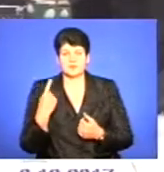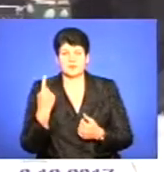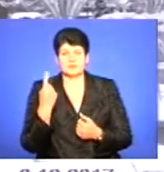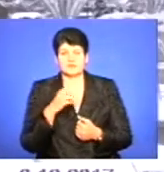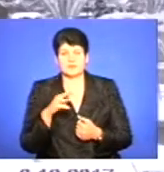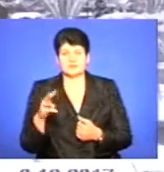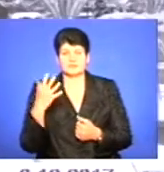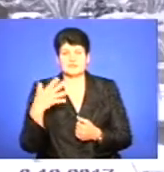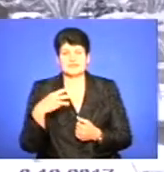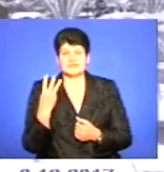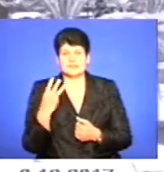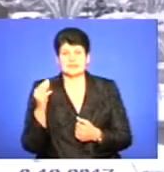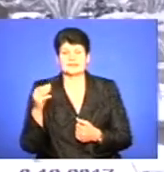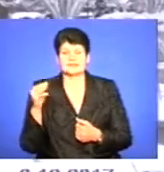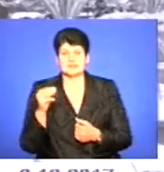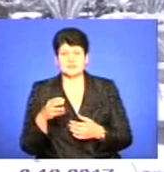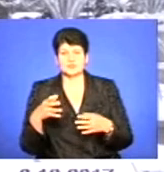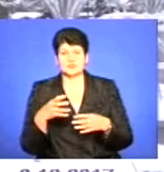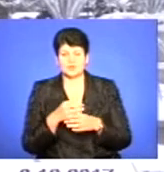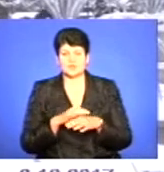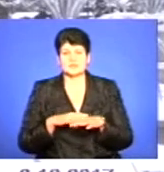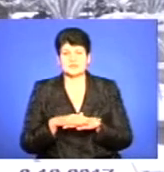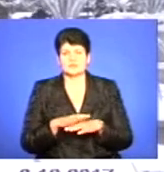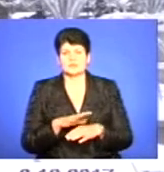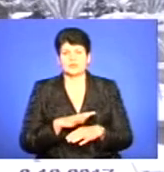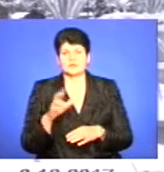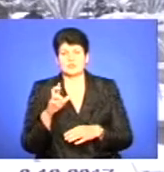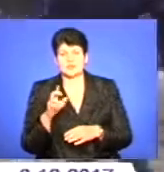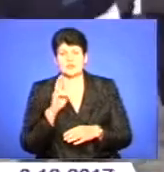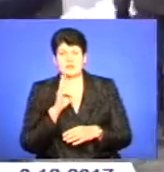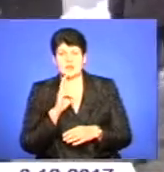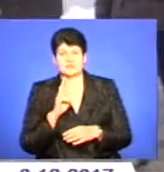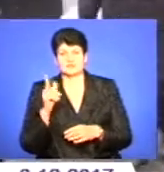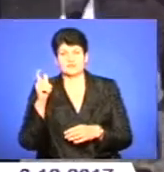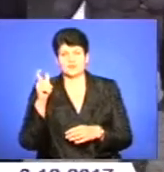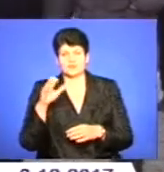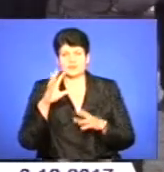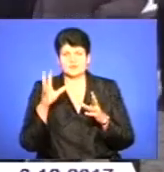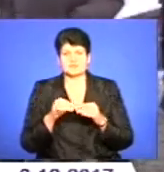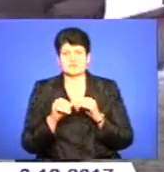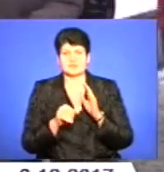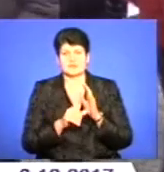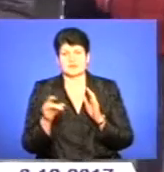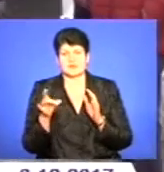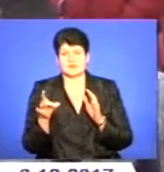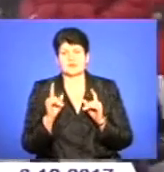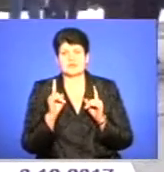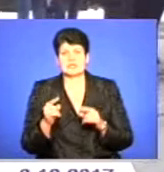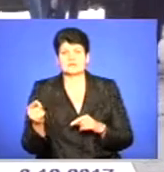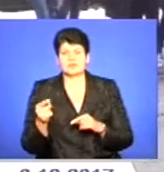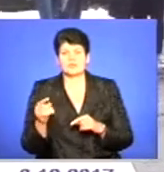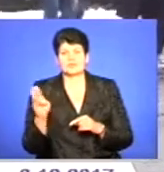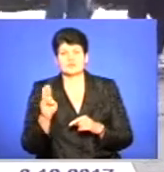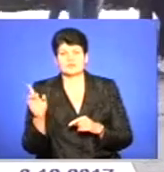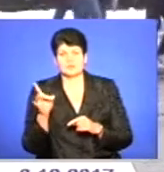1 мільйон 53 тисячі. Скорочення населення відбулося в Бережанах, Кременці, Чорткові, загалом в 16 районах. Тільки в Тернополі і